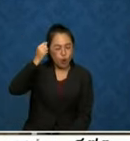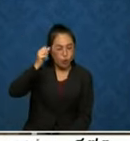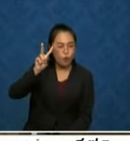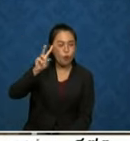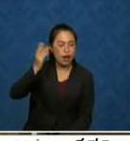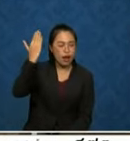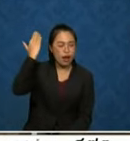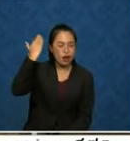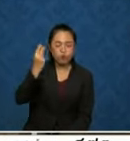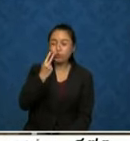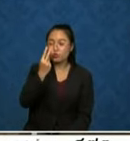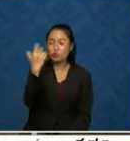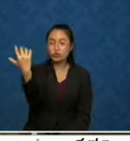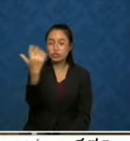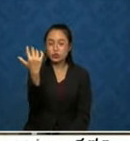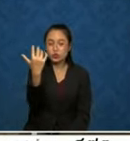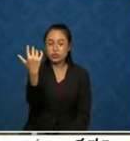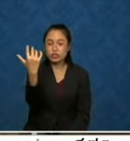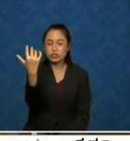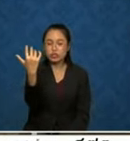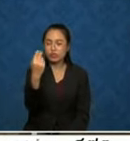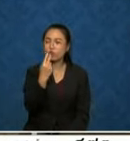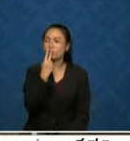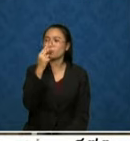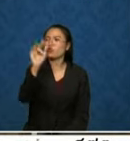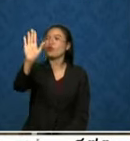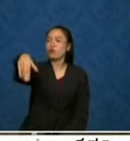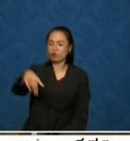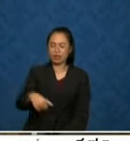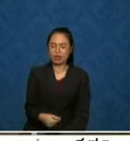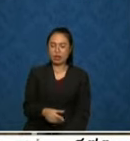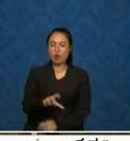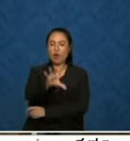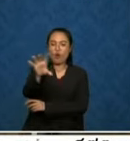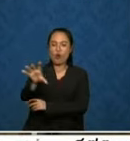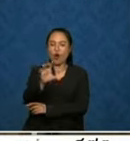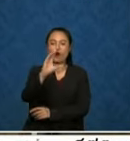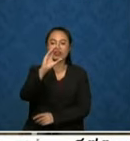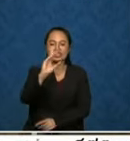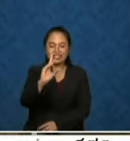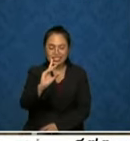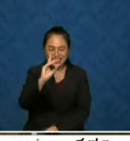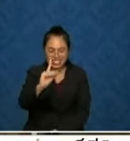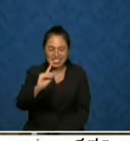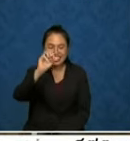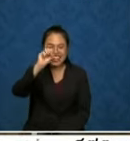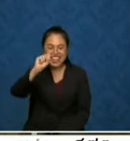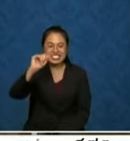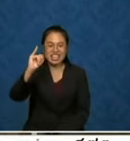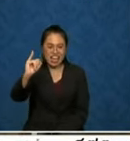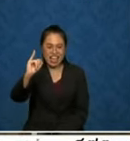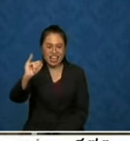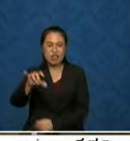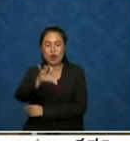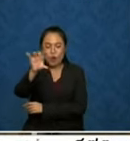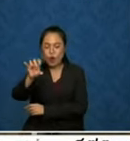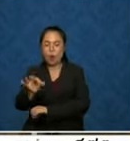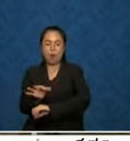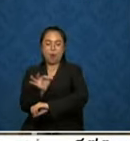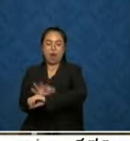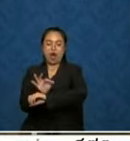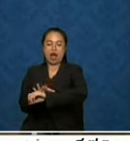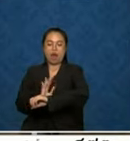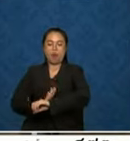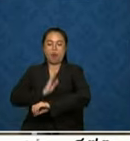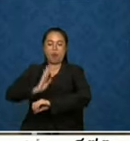นี่ยมันหลอกแม้กระทั่ง DSI ครับท่านประธานครับหลอก DSI ผมคิดว่านาฬิกาหรูๆรายการ